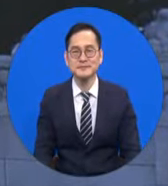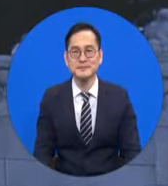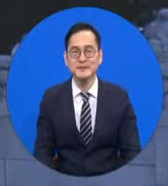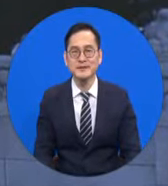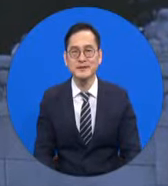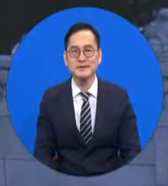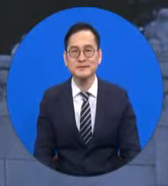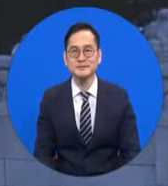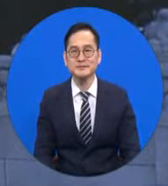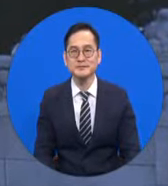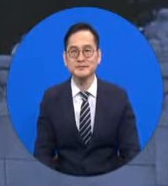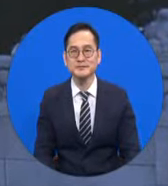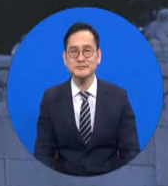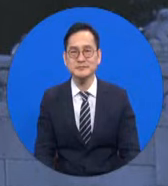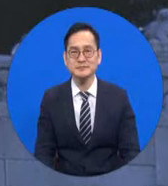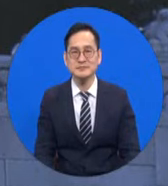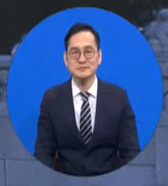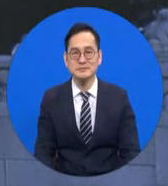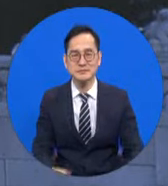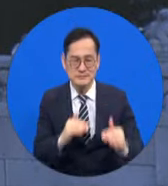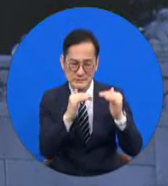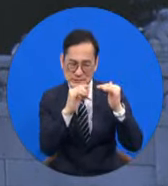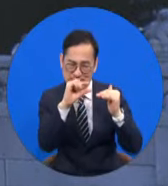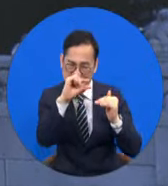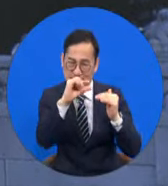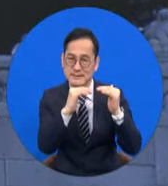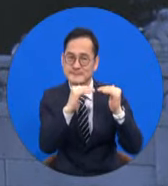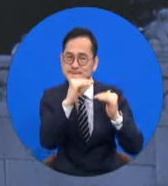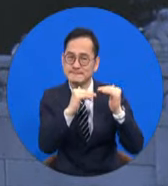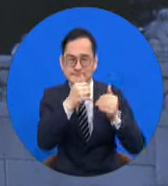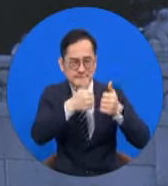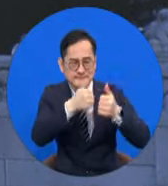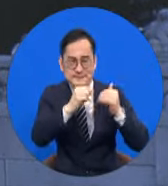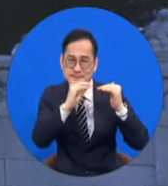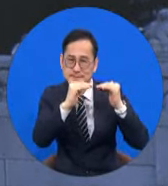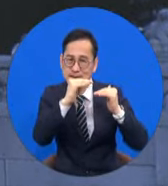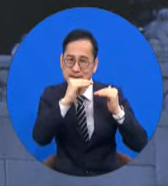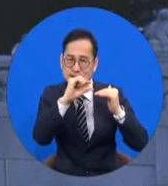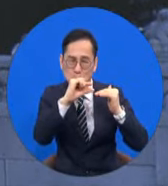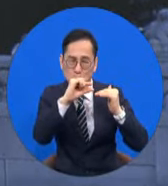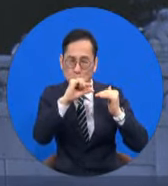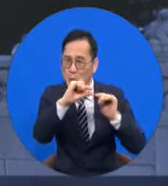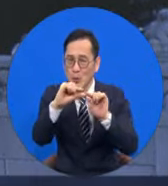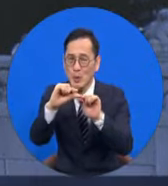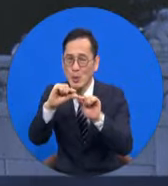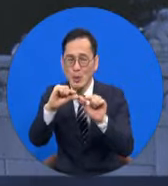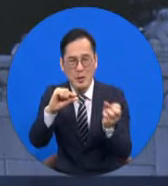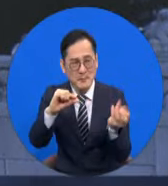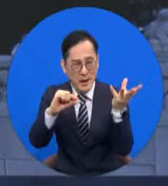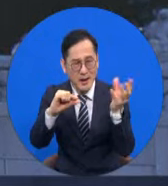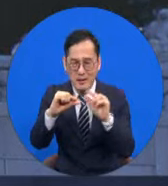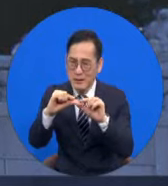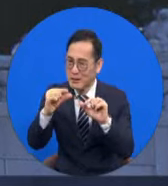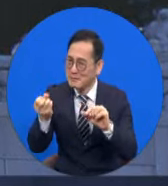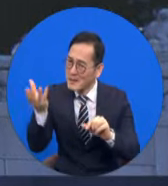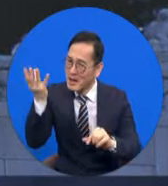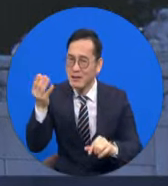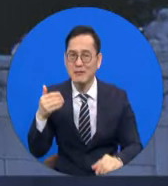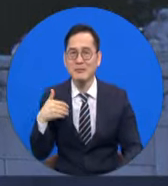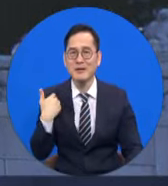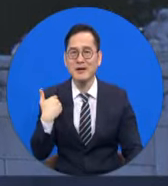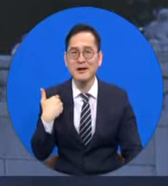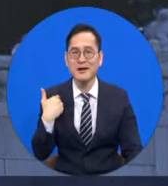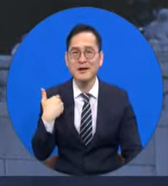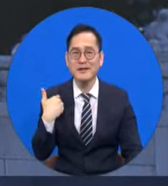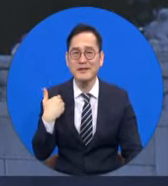특히나 접전지의 결과에 따라서 전체 선거 결과가 갈릴 수 있다. 오늘 4시 50분부터 시작되는 저희 채널A 개표